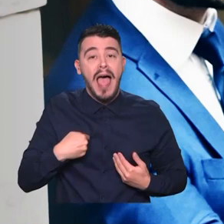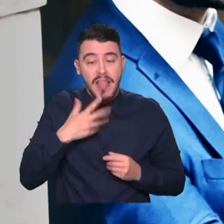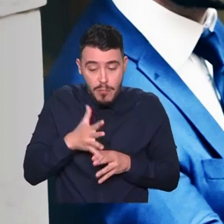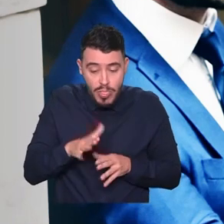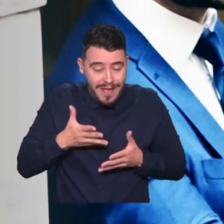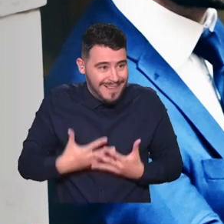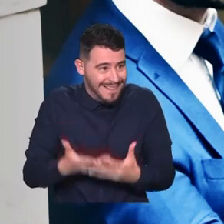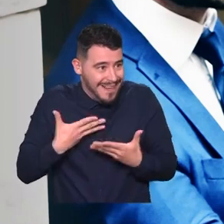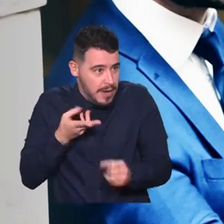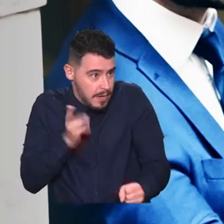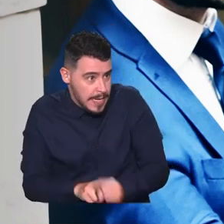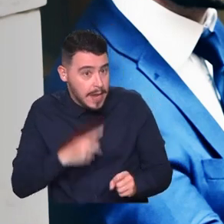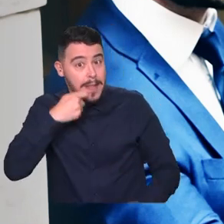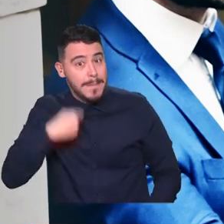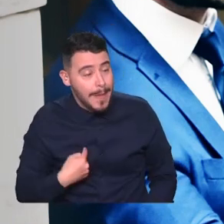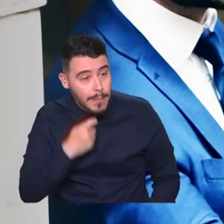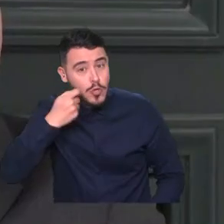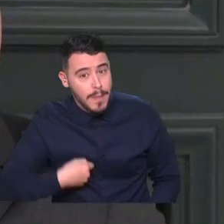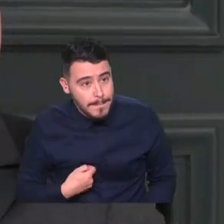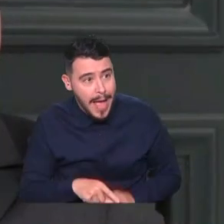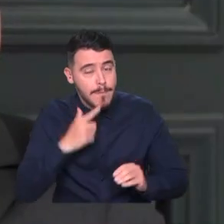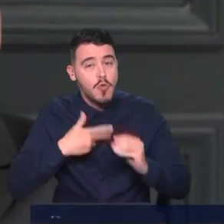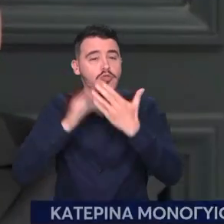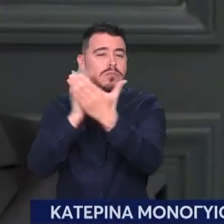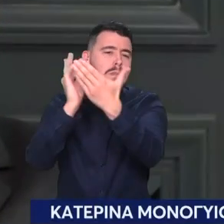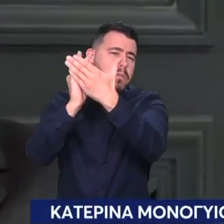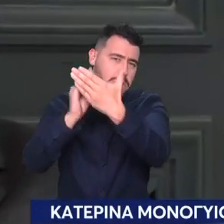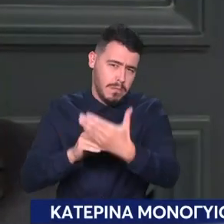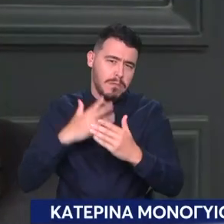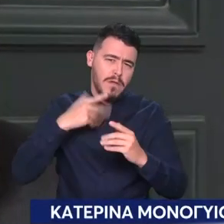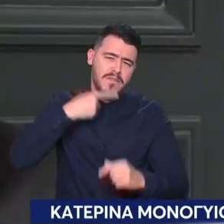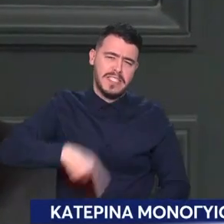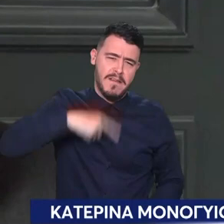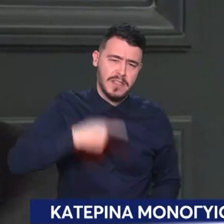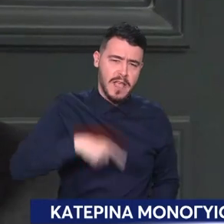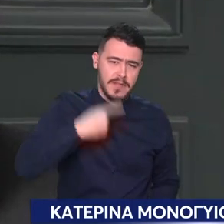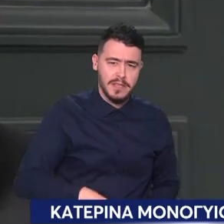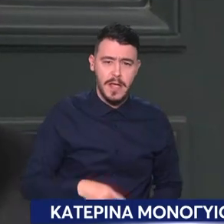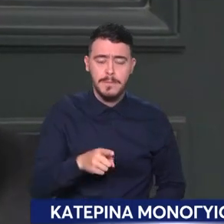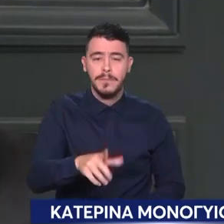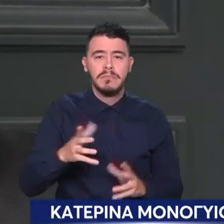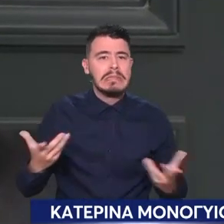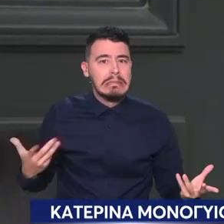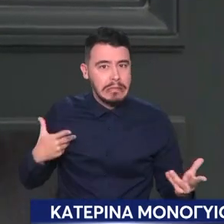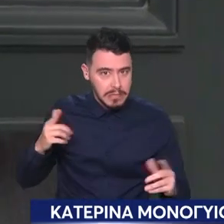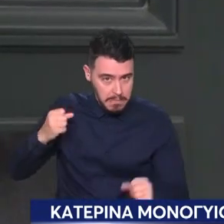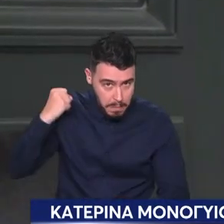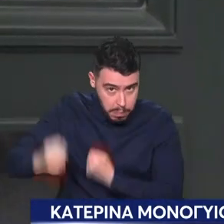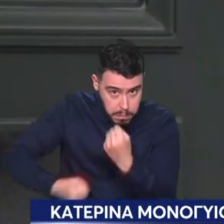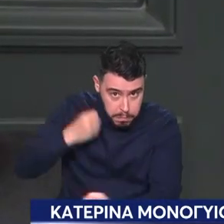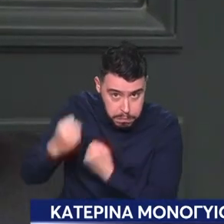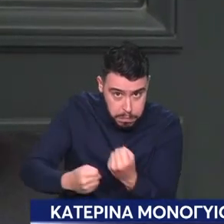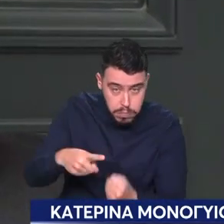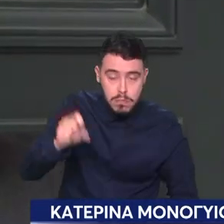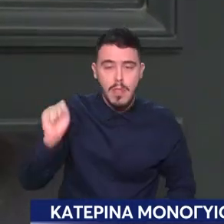σου, κα... Τη μάνα μου, ρε, θα σε. Πέσε κάτω, τον έριξε κάτω, κάτι τέτοιο. Ναι. Παρενέβησαν οι φρουροί. Ναι, φυσικά ήταν